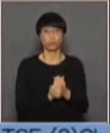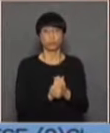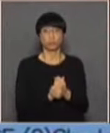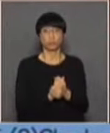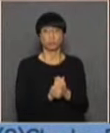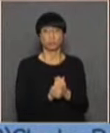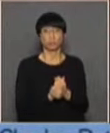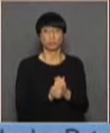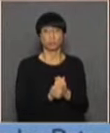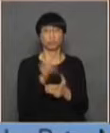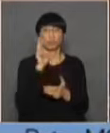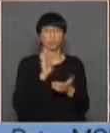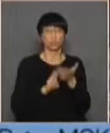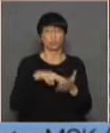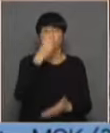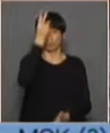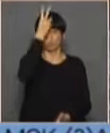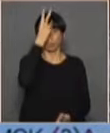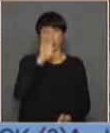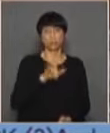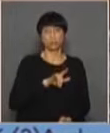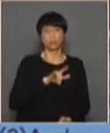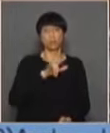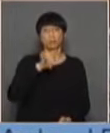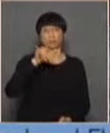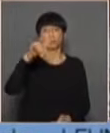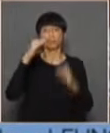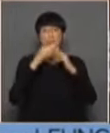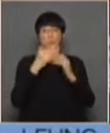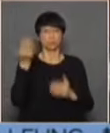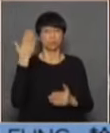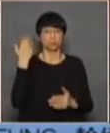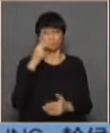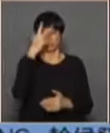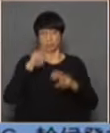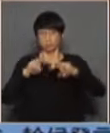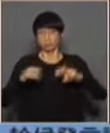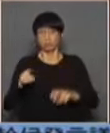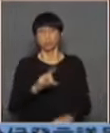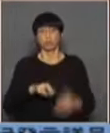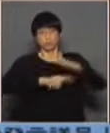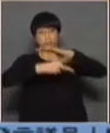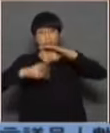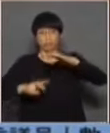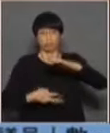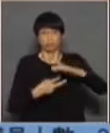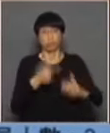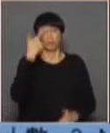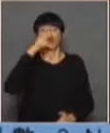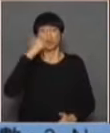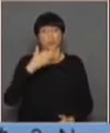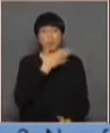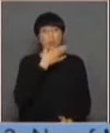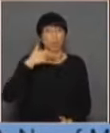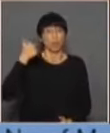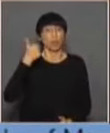有如独立旺角的民航处去年被审计处揭发擅自改建20亿元新空管大楼